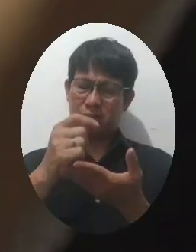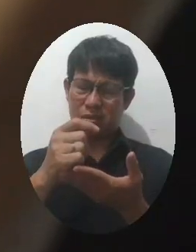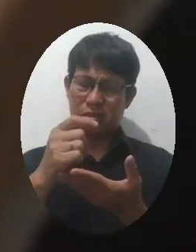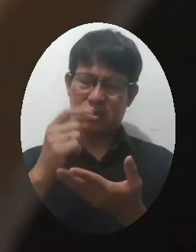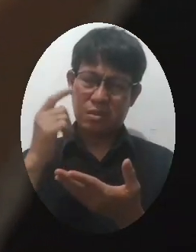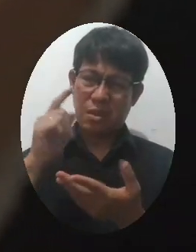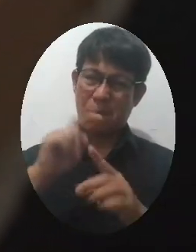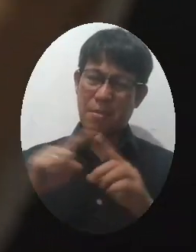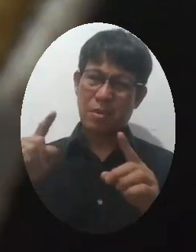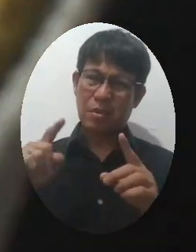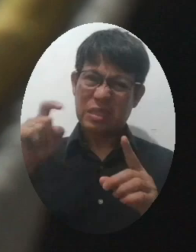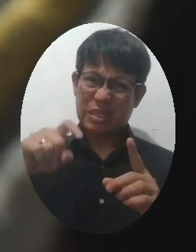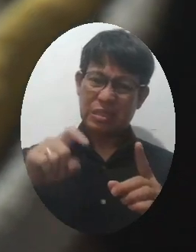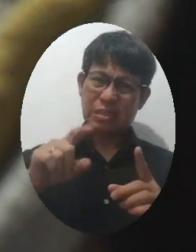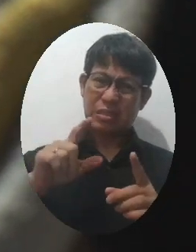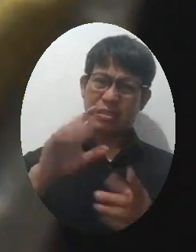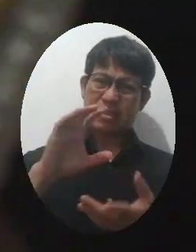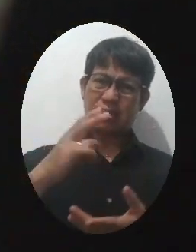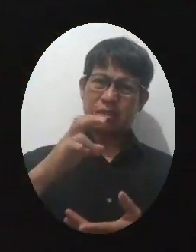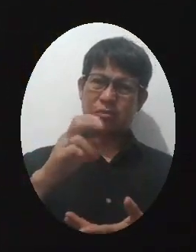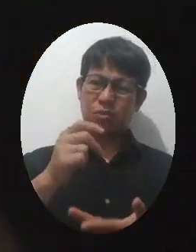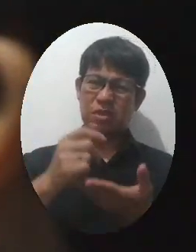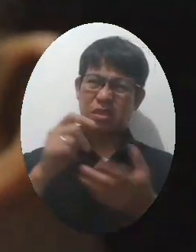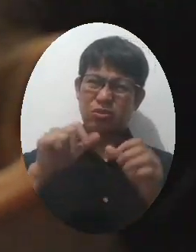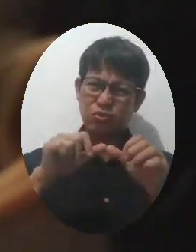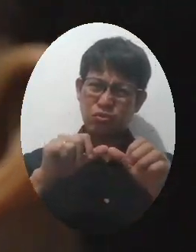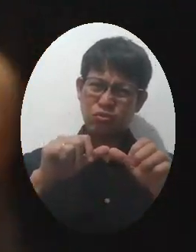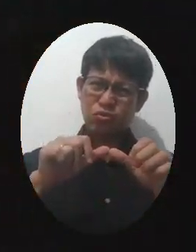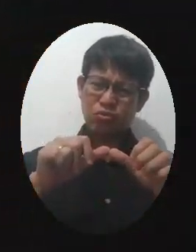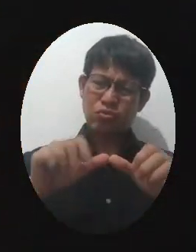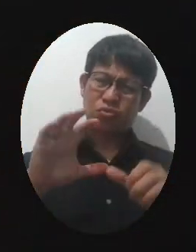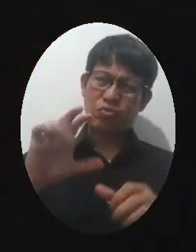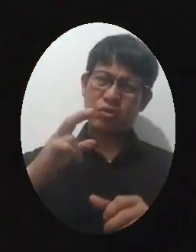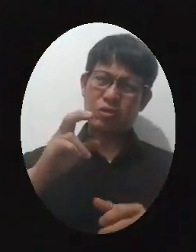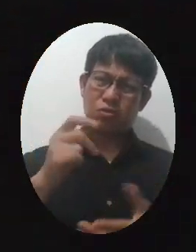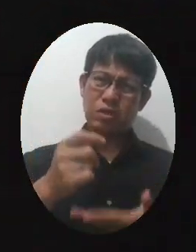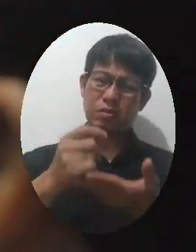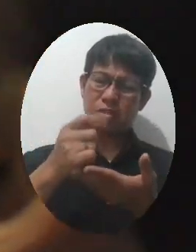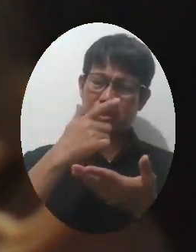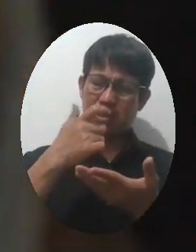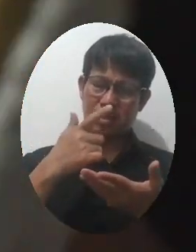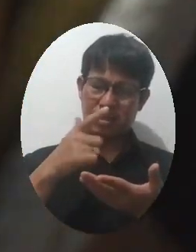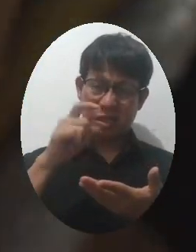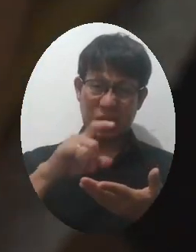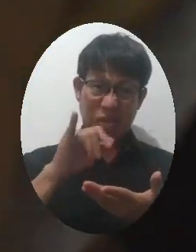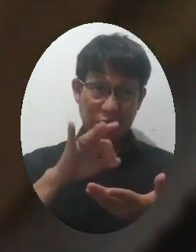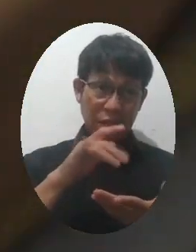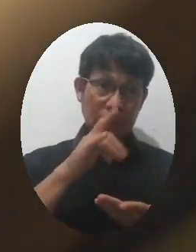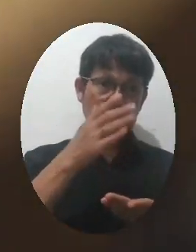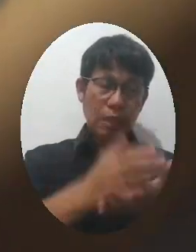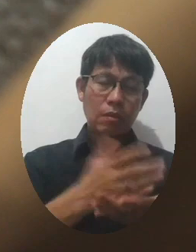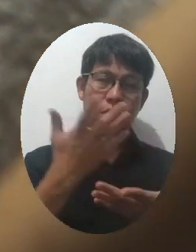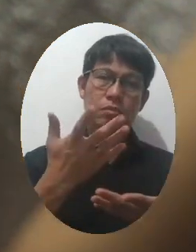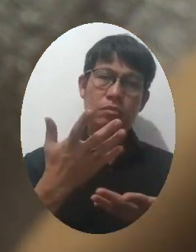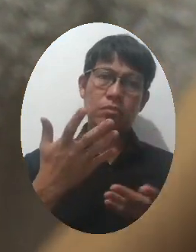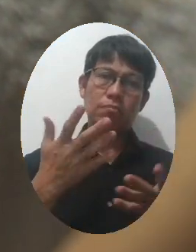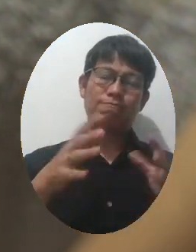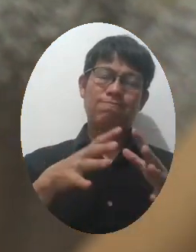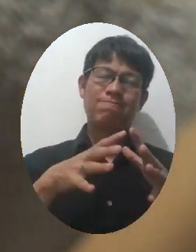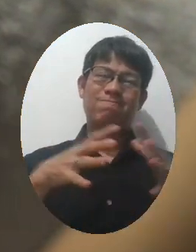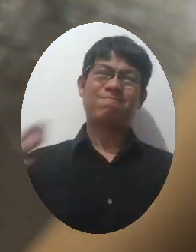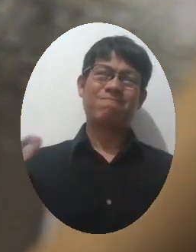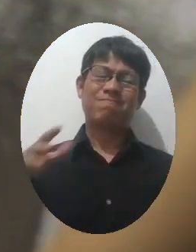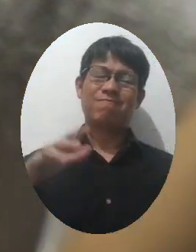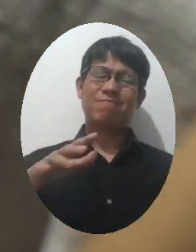na kailangan po niyang dire-diretso maggamutan dahil yung sakit niya magti-trigger lalo at